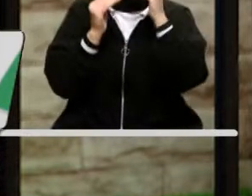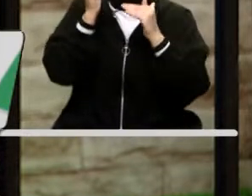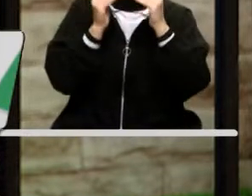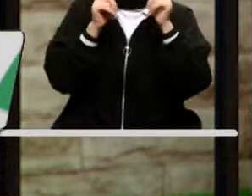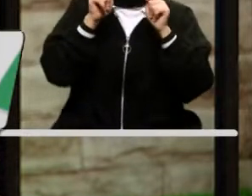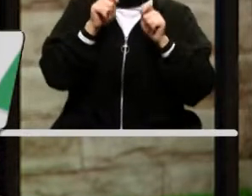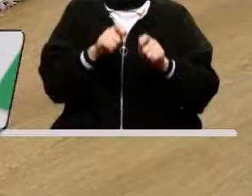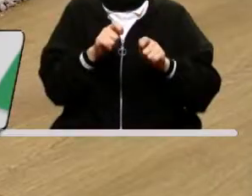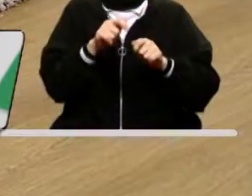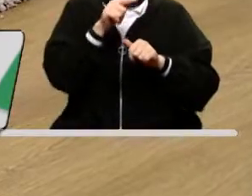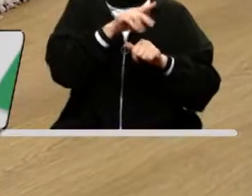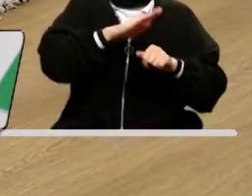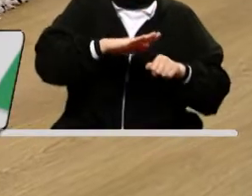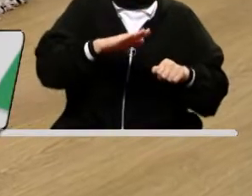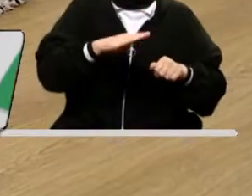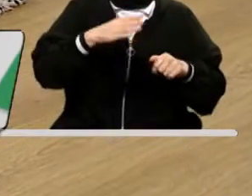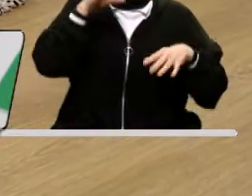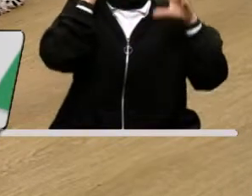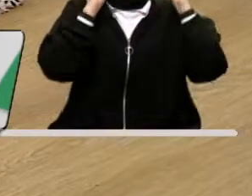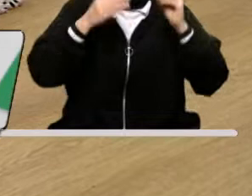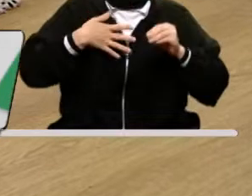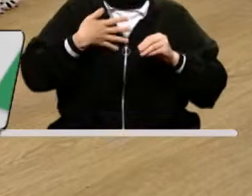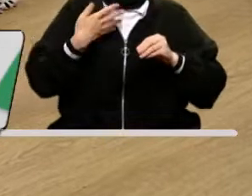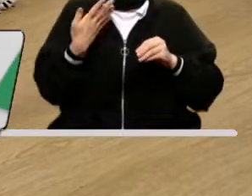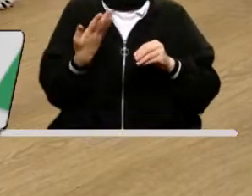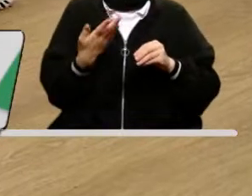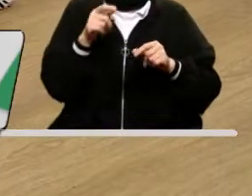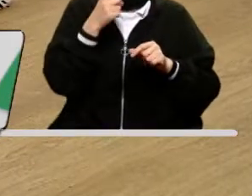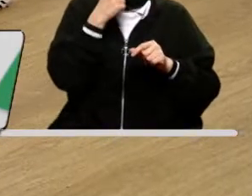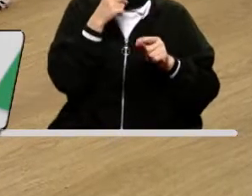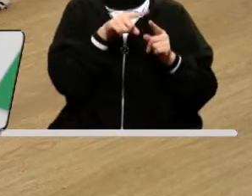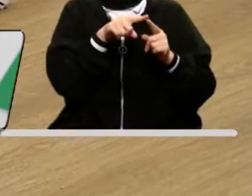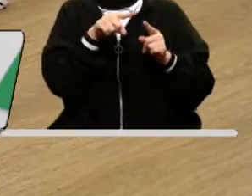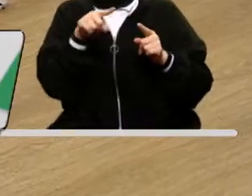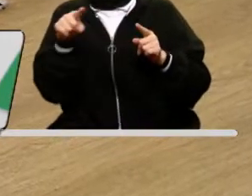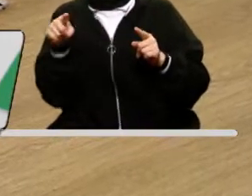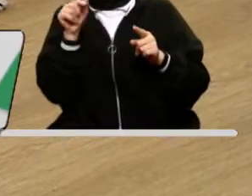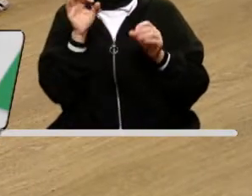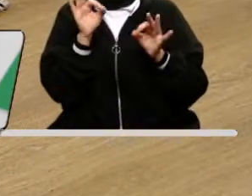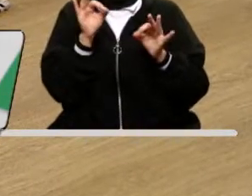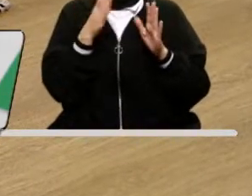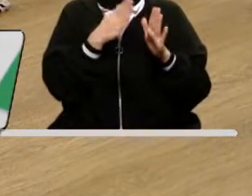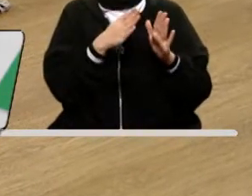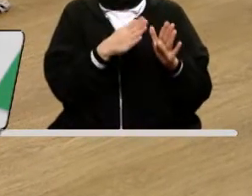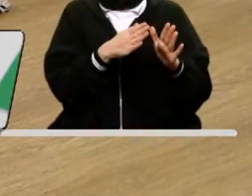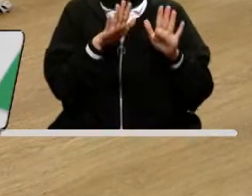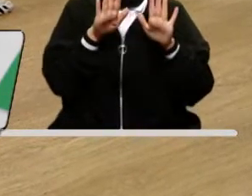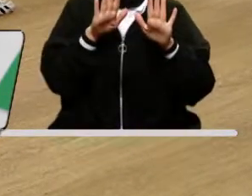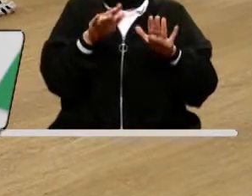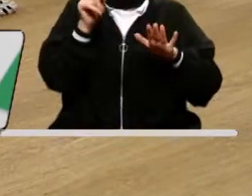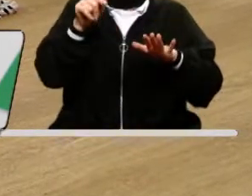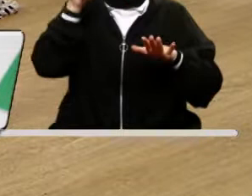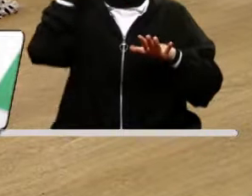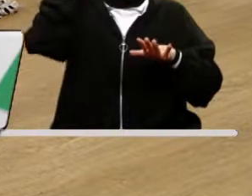devam edecektir. Yani bu öykü hep yıllardan beri geldi, yıllardan beri de gidecektir diye düşünüyorum. Ama burada bilinçli